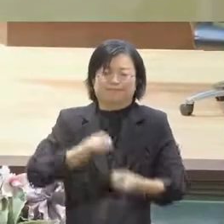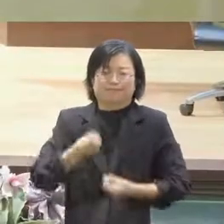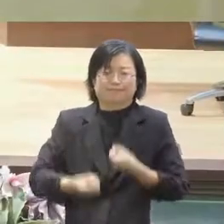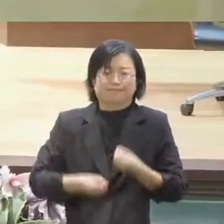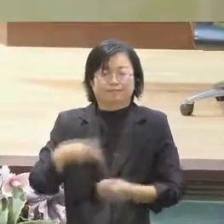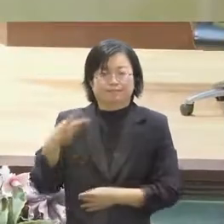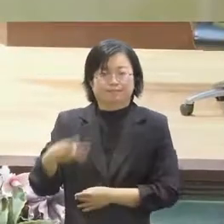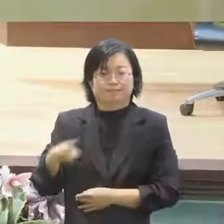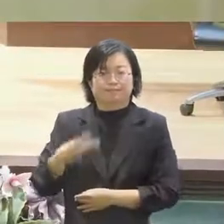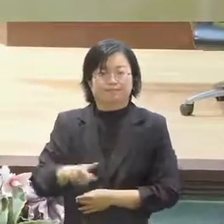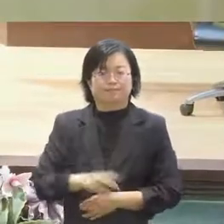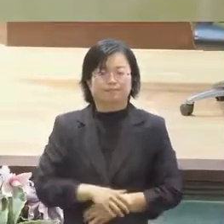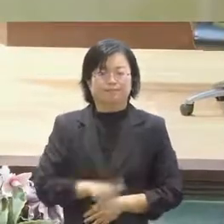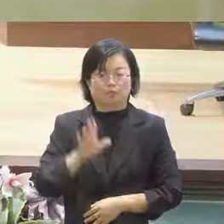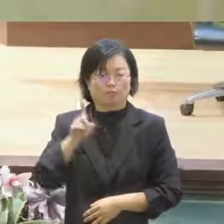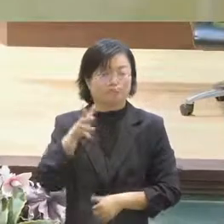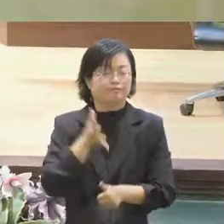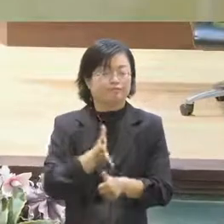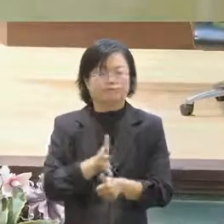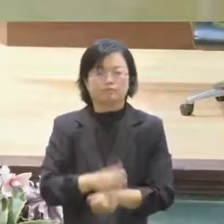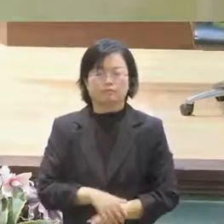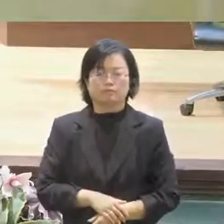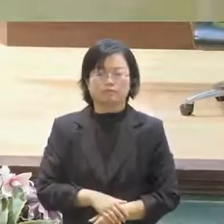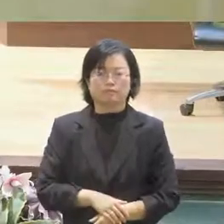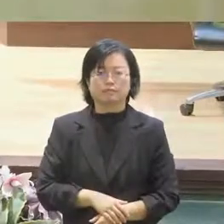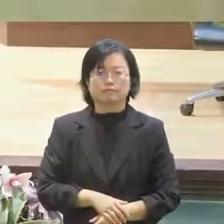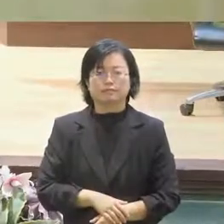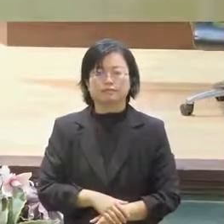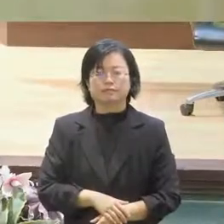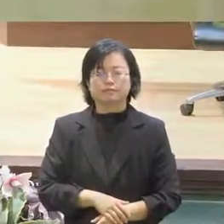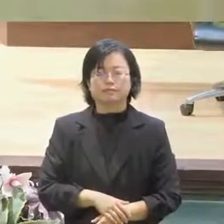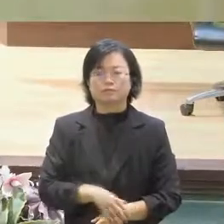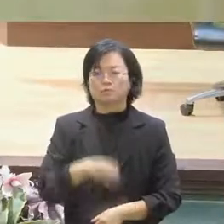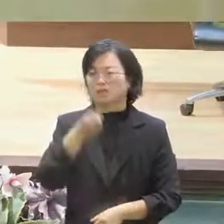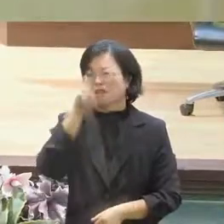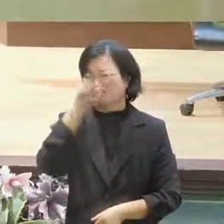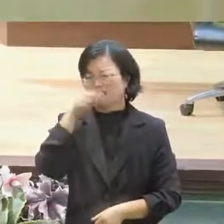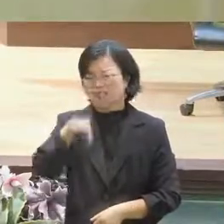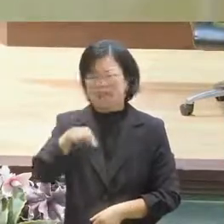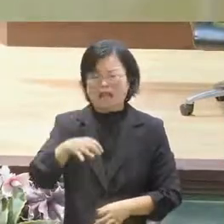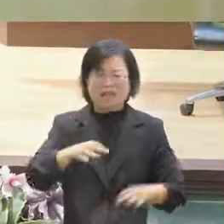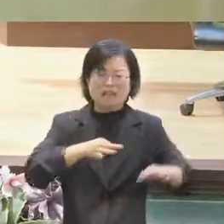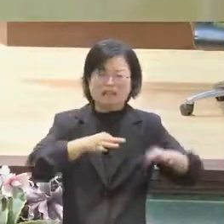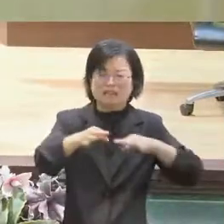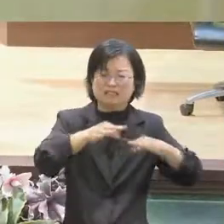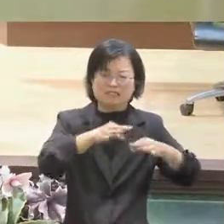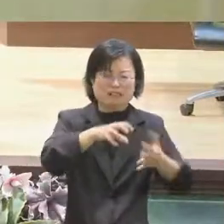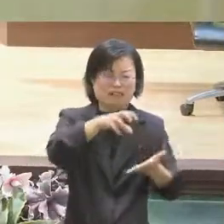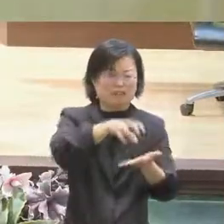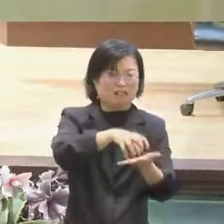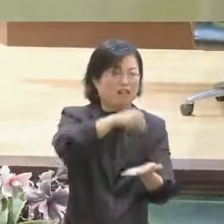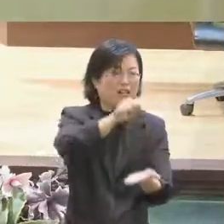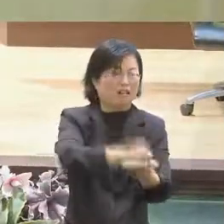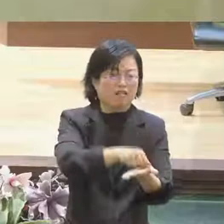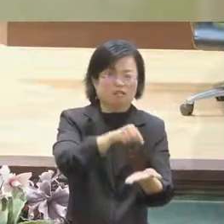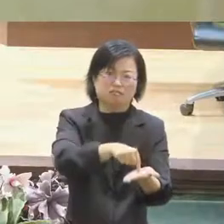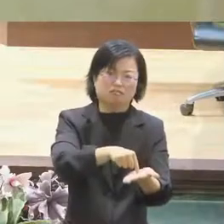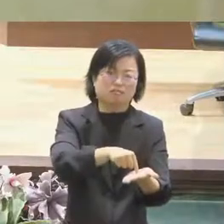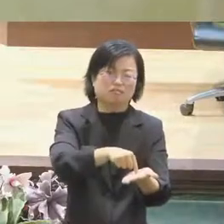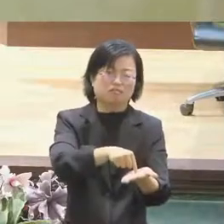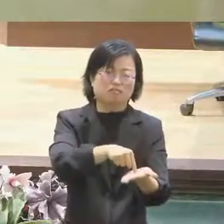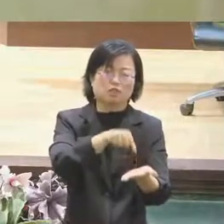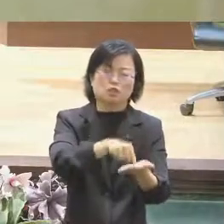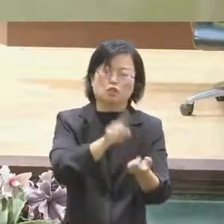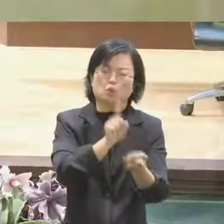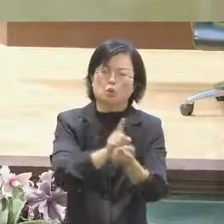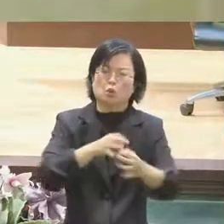个对 Benjamin 的问题是，像香港像那个商业注册的资料集可能对于就是商